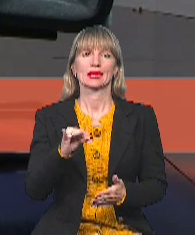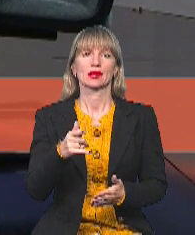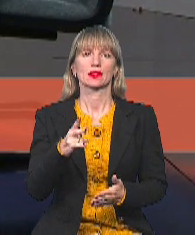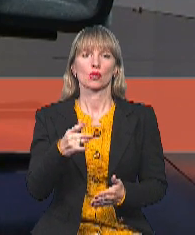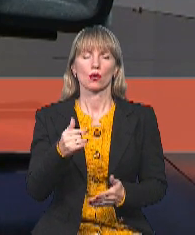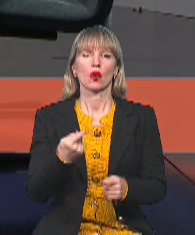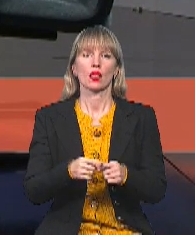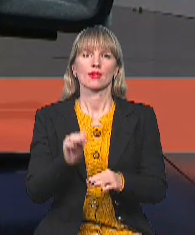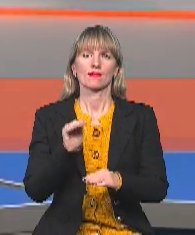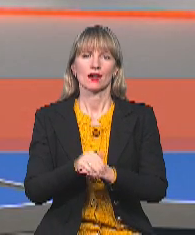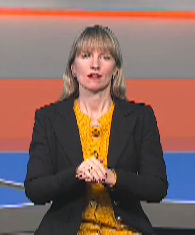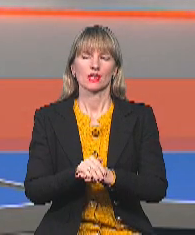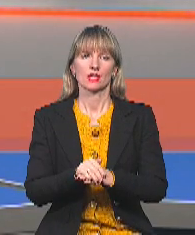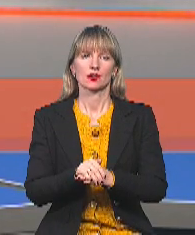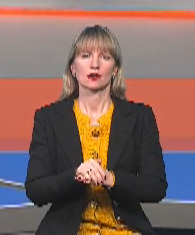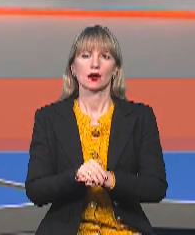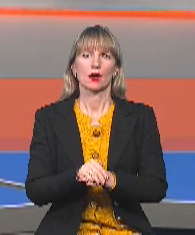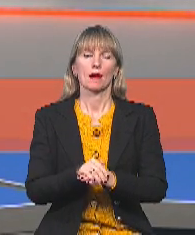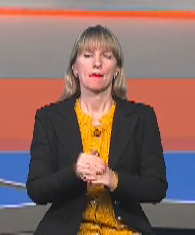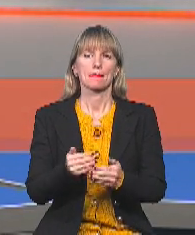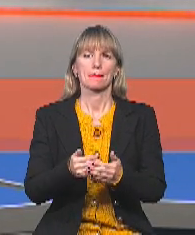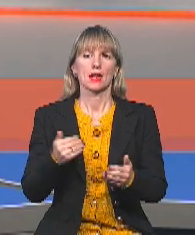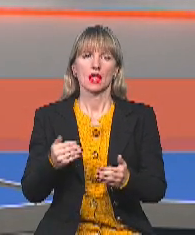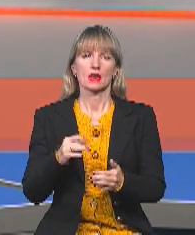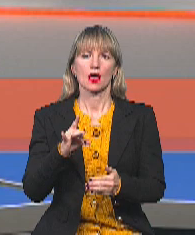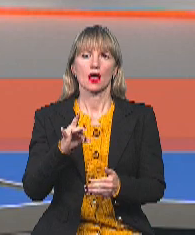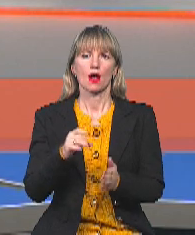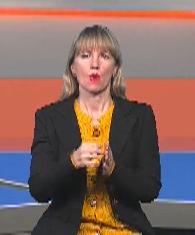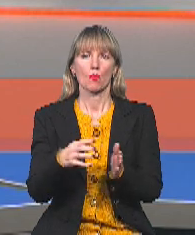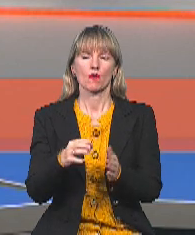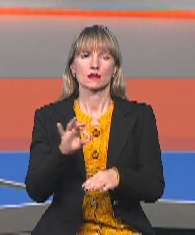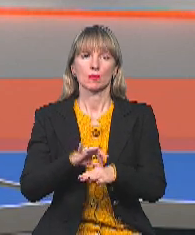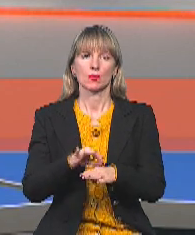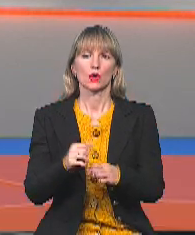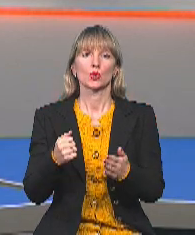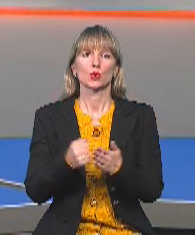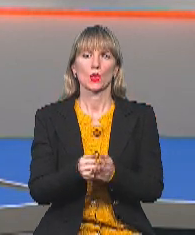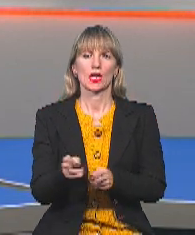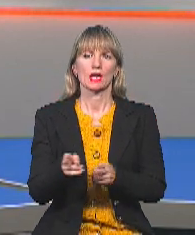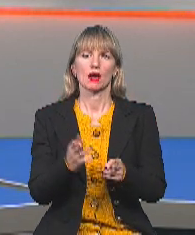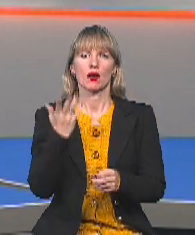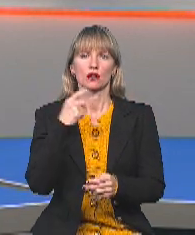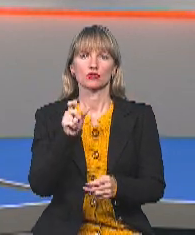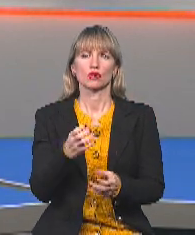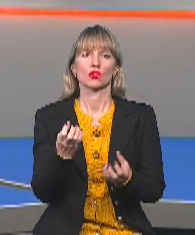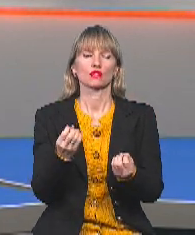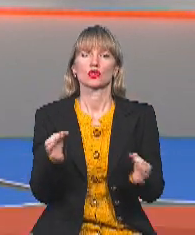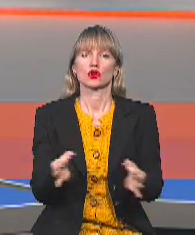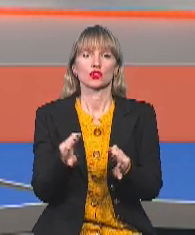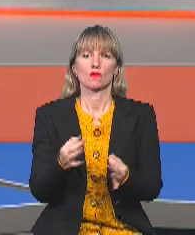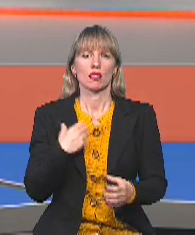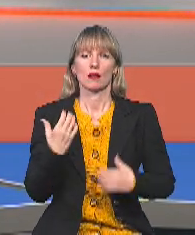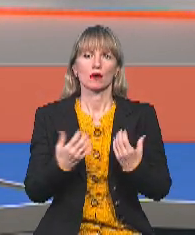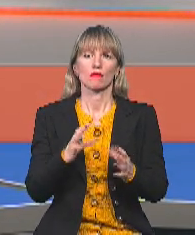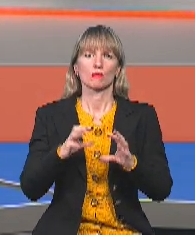– це і є виявлення предраковых, раковых заболеваний на ранней стадии, на доклинической, когда еще человека ничего не беспокоит. В